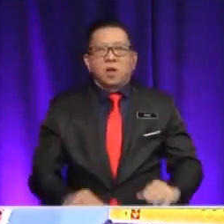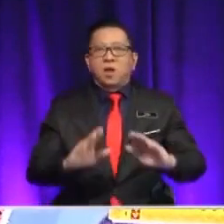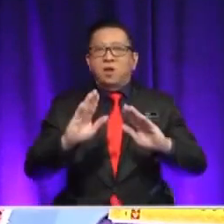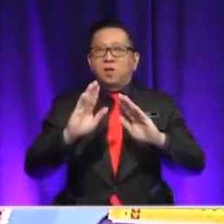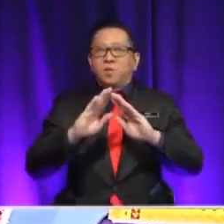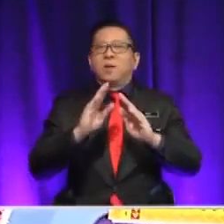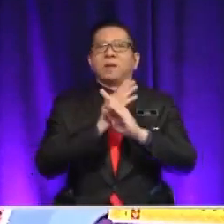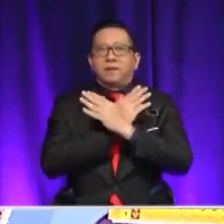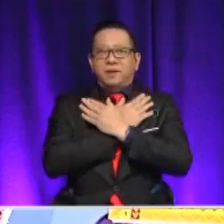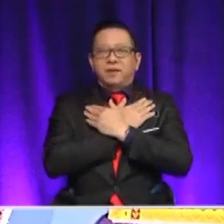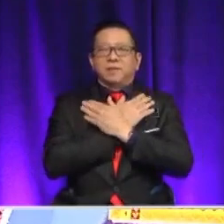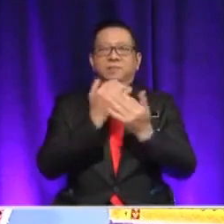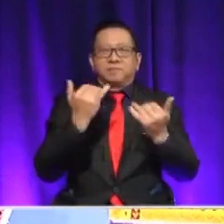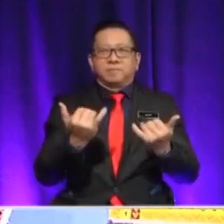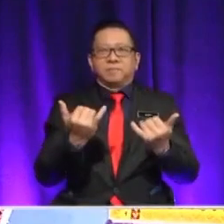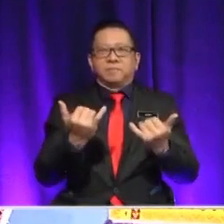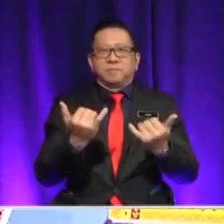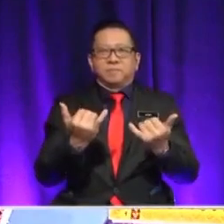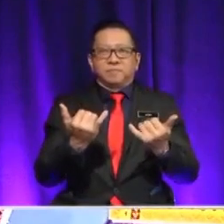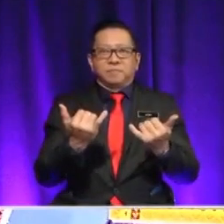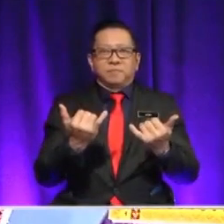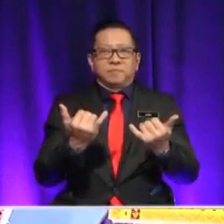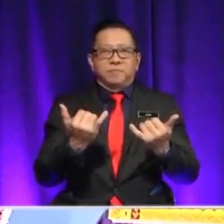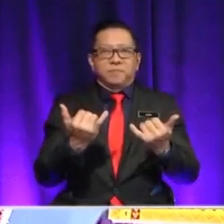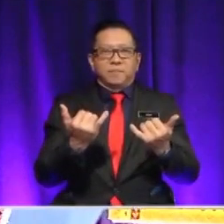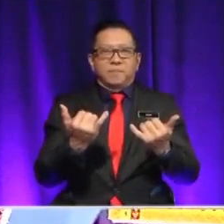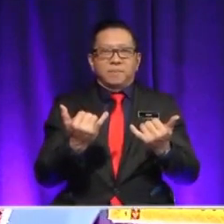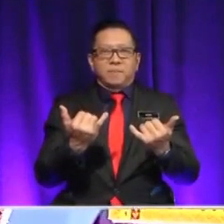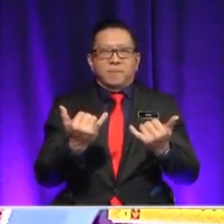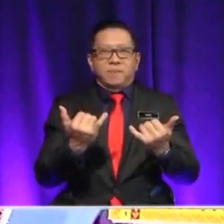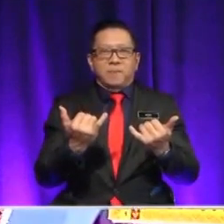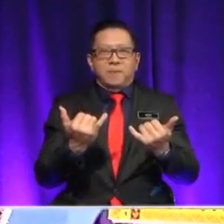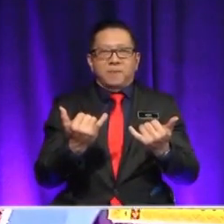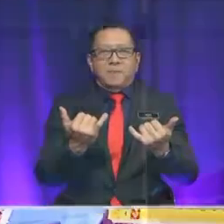ke mana-mana. Kita kembali selepas ini hanya di slot tahap 2 di DTV KPM.